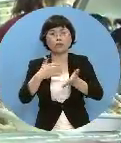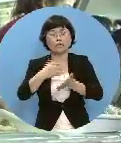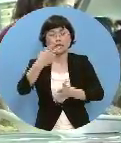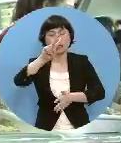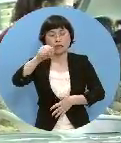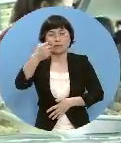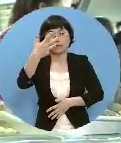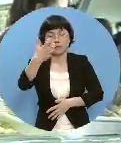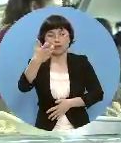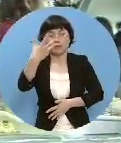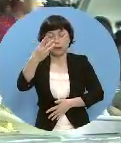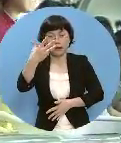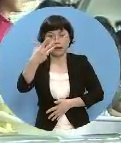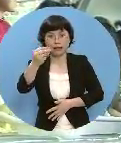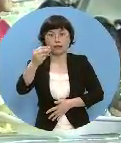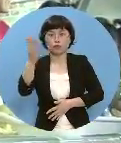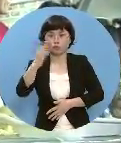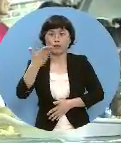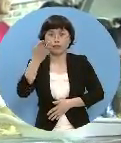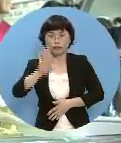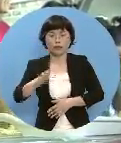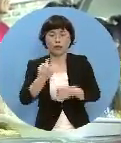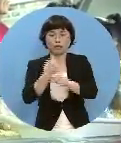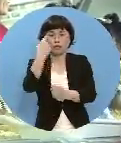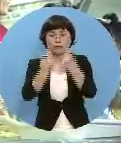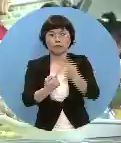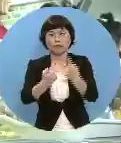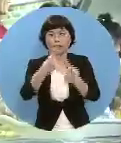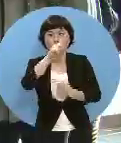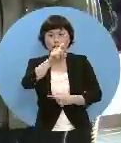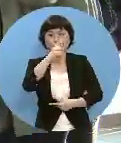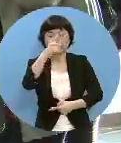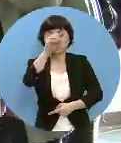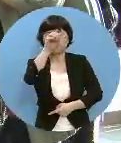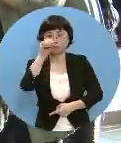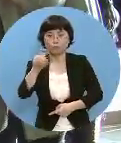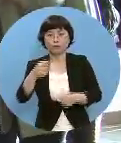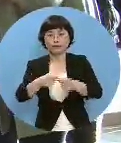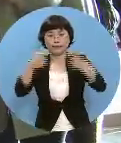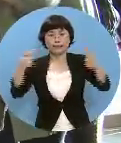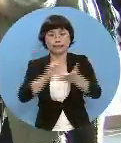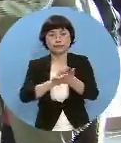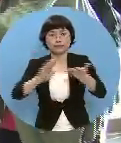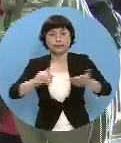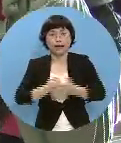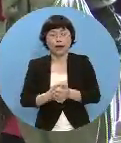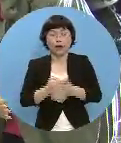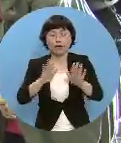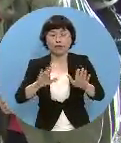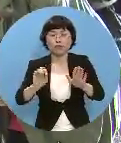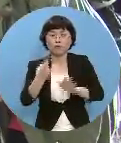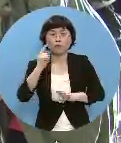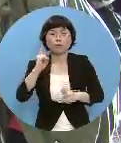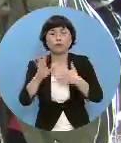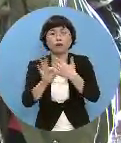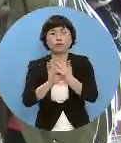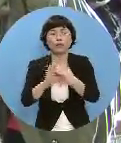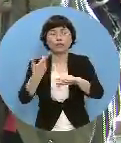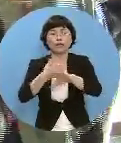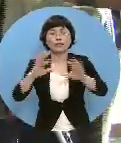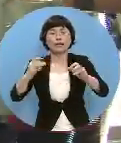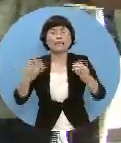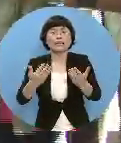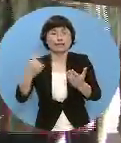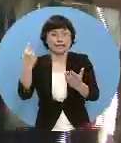28,254명으로 전년에 비해 15.1% 증가했습니다. 이 같은 현상은 외국인 근로자와 결혼